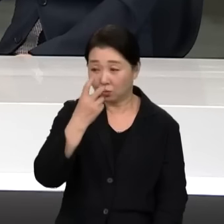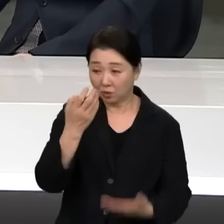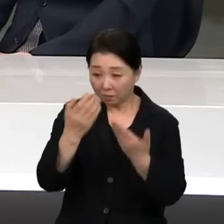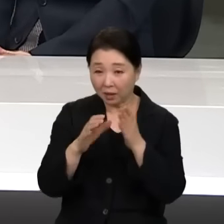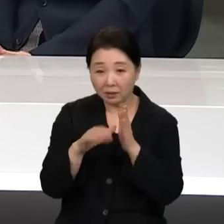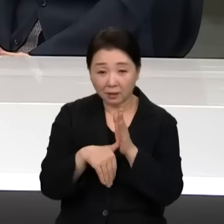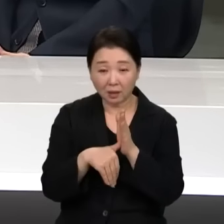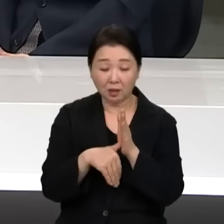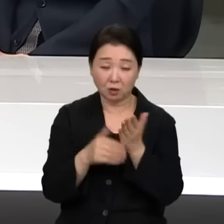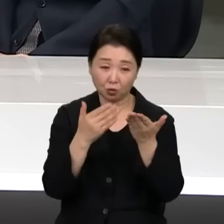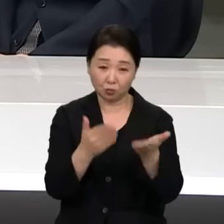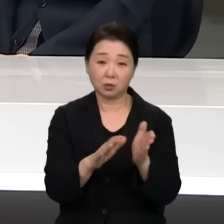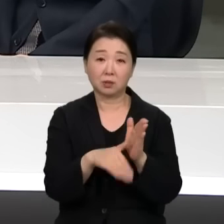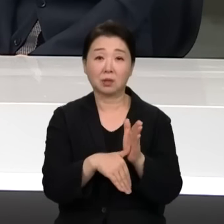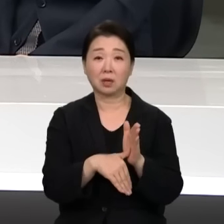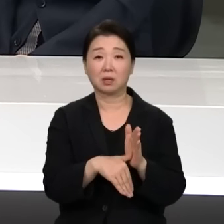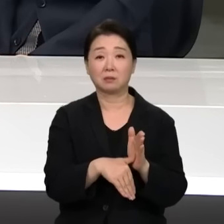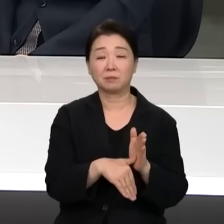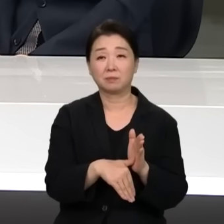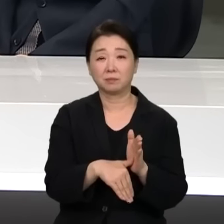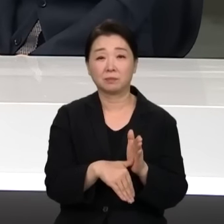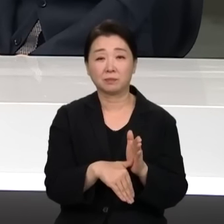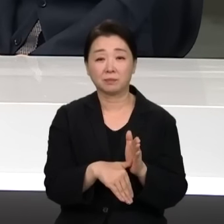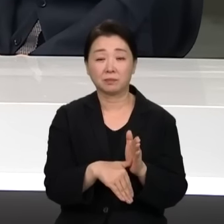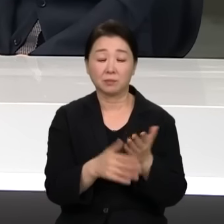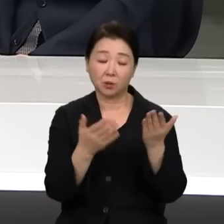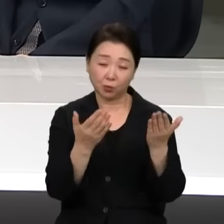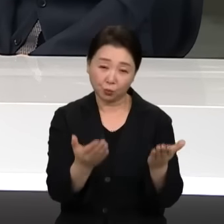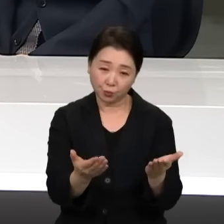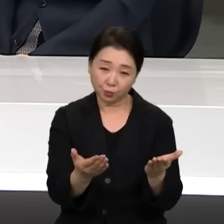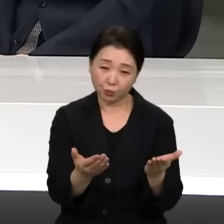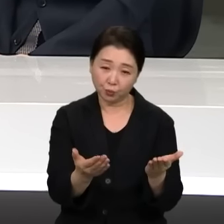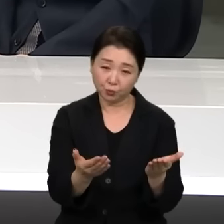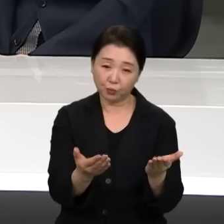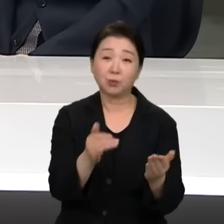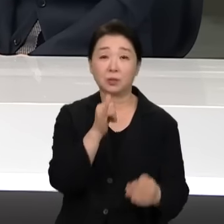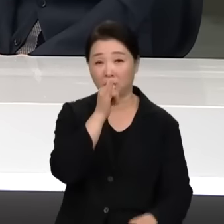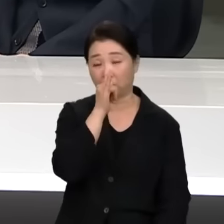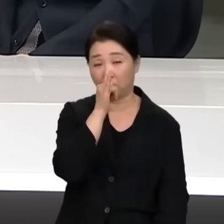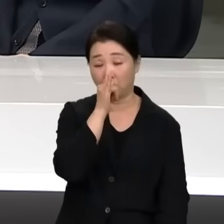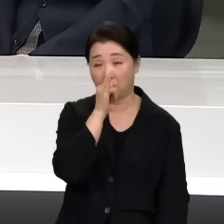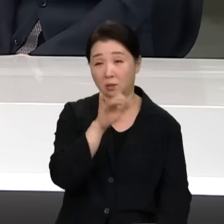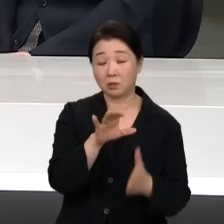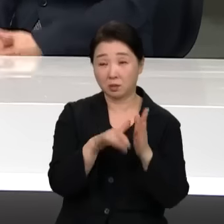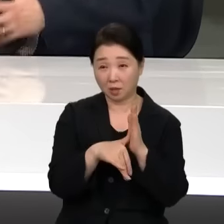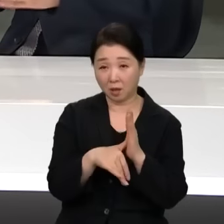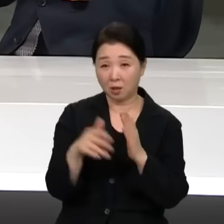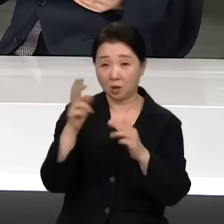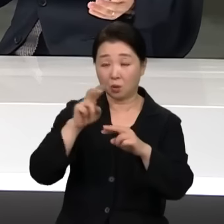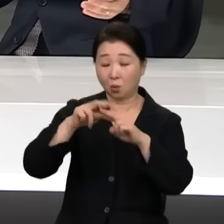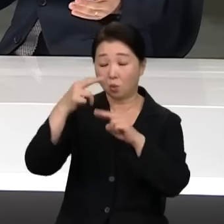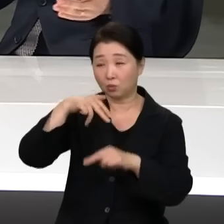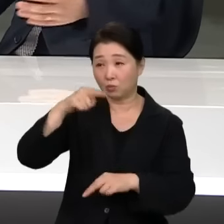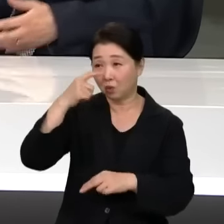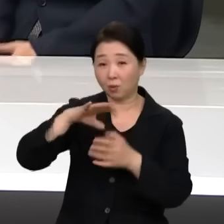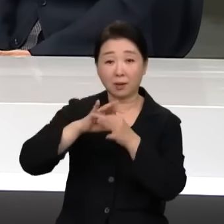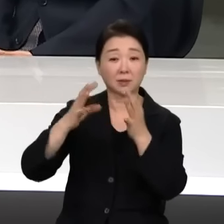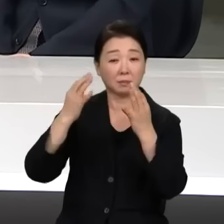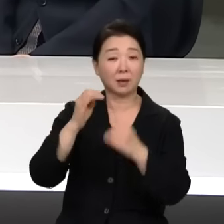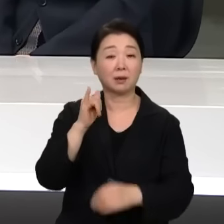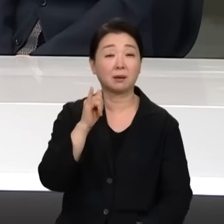중간중간 쉬는 시간에 나와 가지고 이제 휴식을 취하는 일이 있었는데 그때 공적 관계자분들도 많이